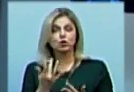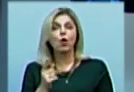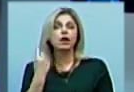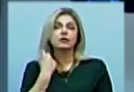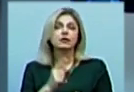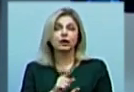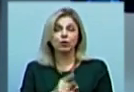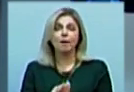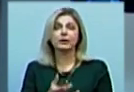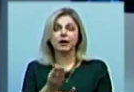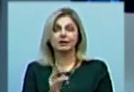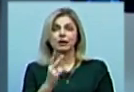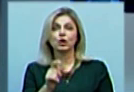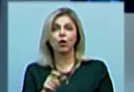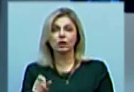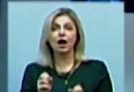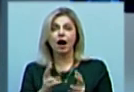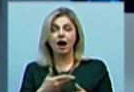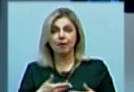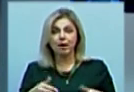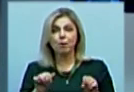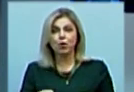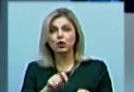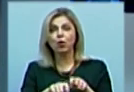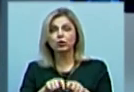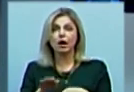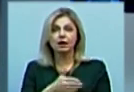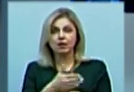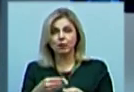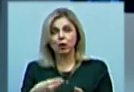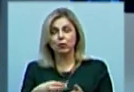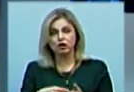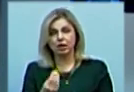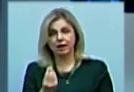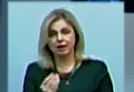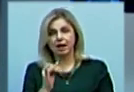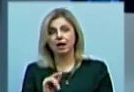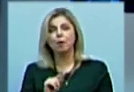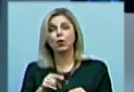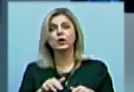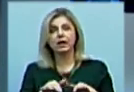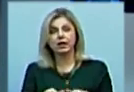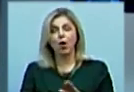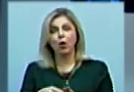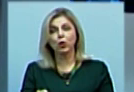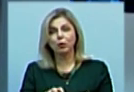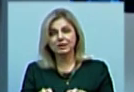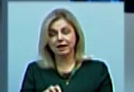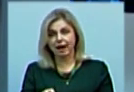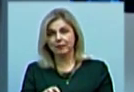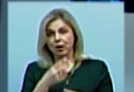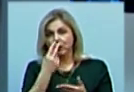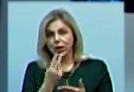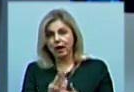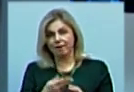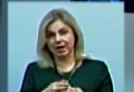податків сплачують миколаївці, як ми можемо контролювати розподіл бюджетних коштів та протидіяти корупційним проявам у